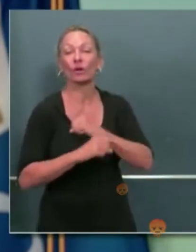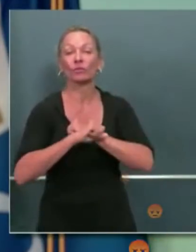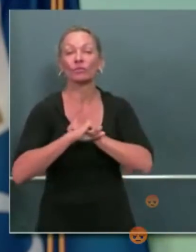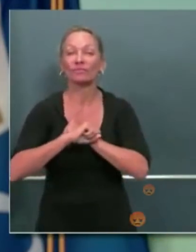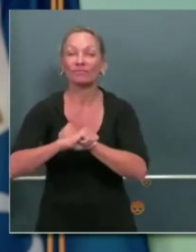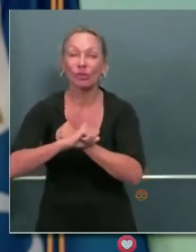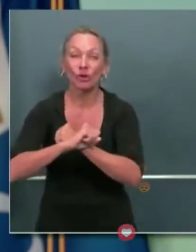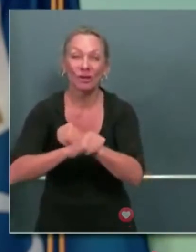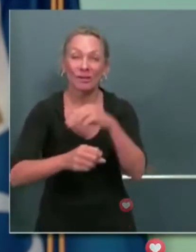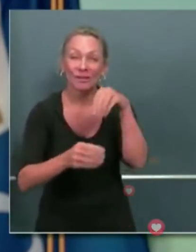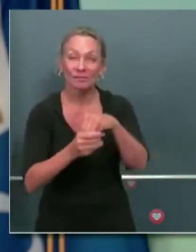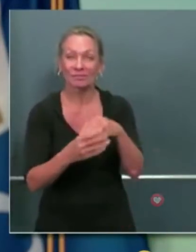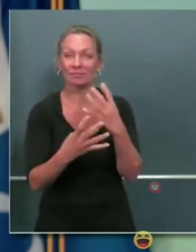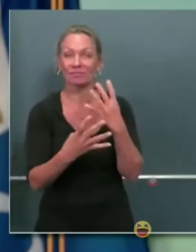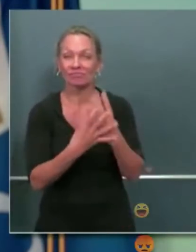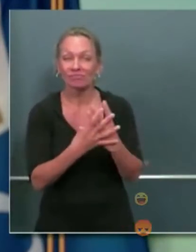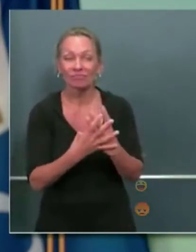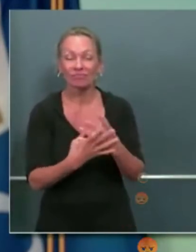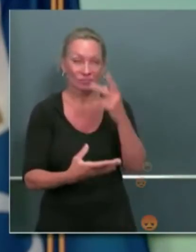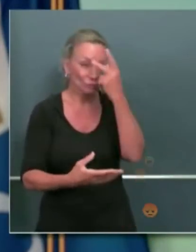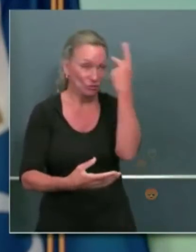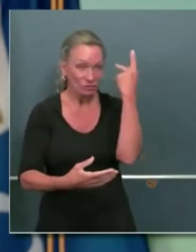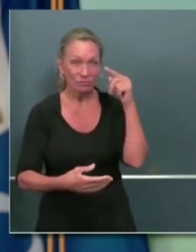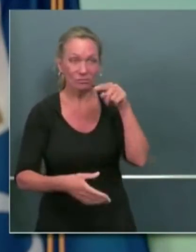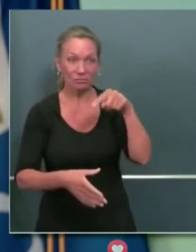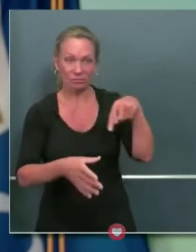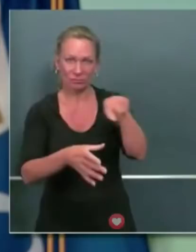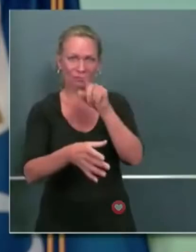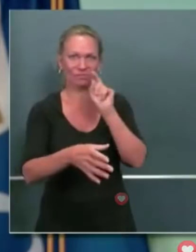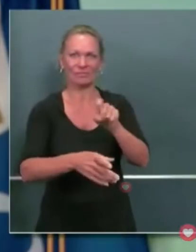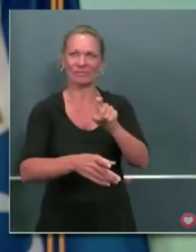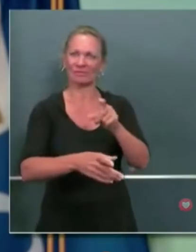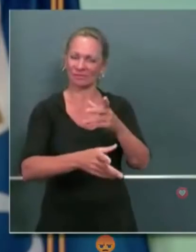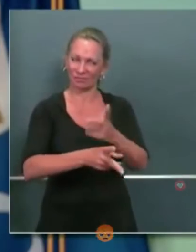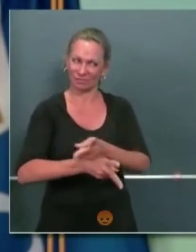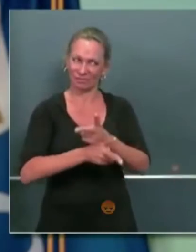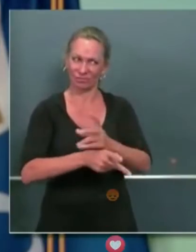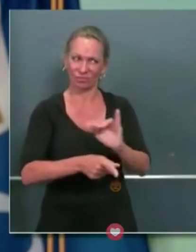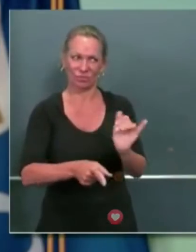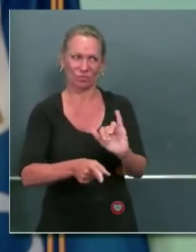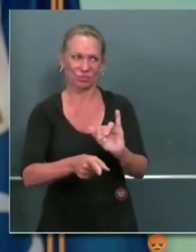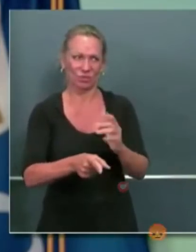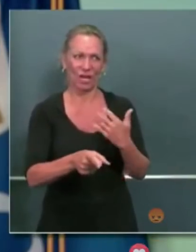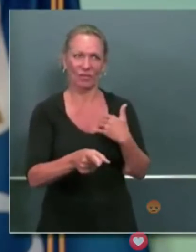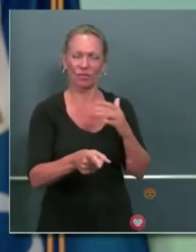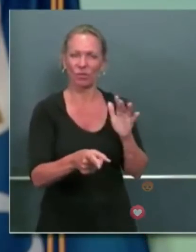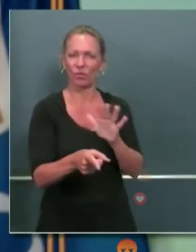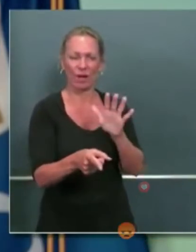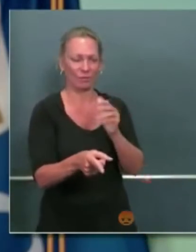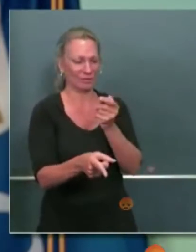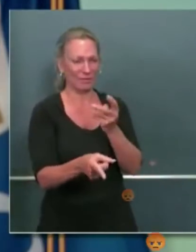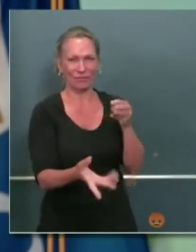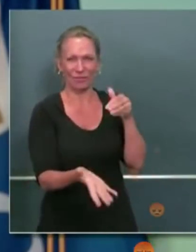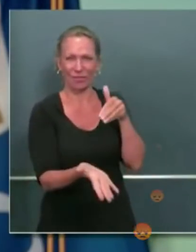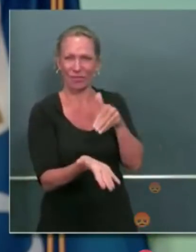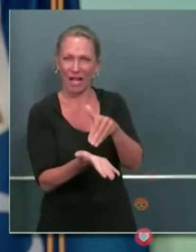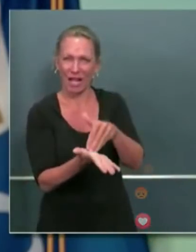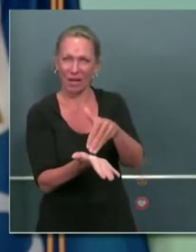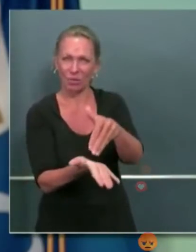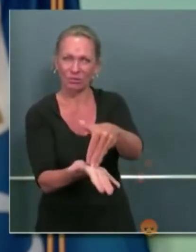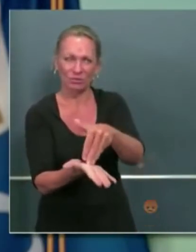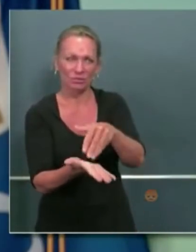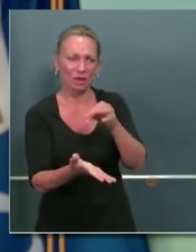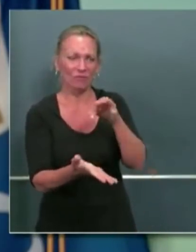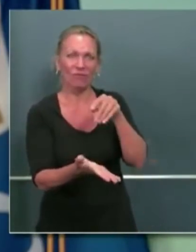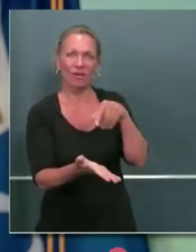rất nhiều. Tại vì chúng ta biết là tình trạng ở trong tù thì cái chuyện mà khả năng gọi là cách ly với nhau rất là khó trong cái số